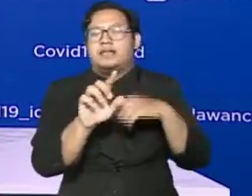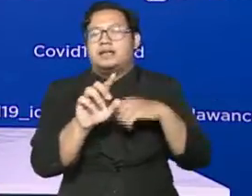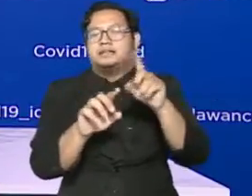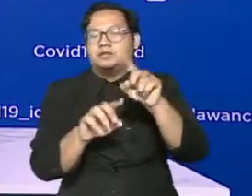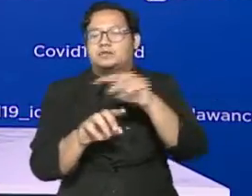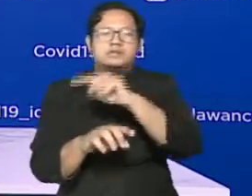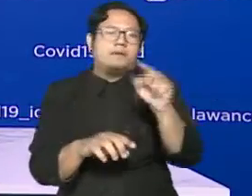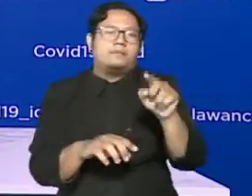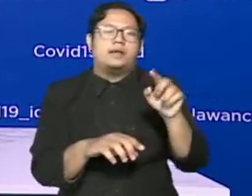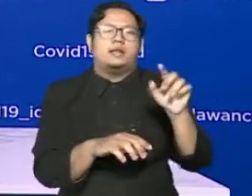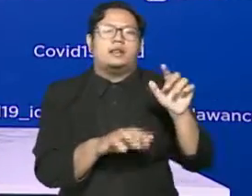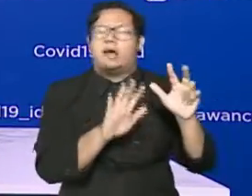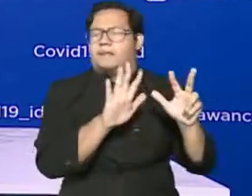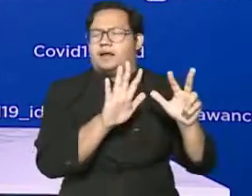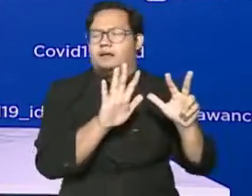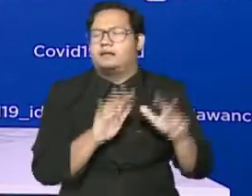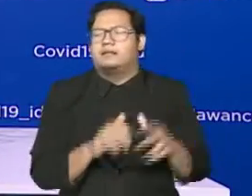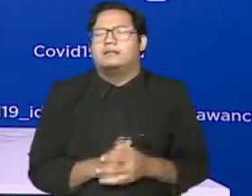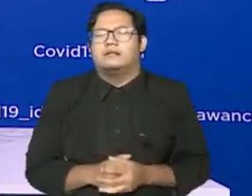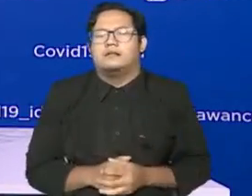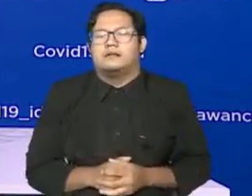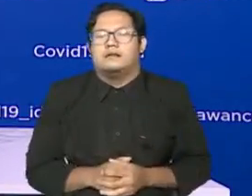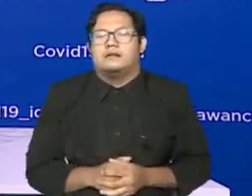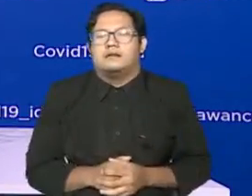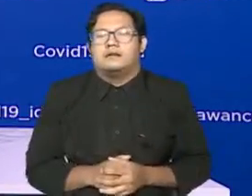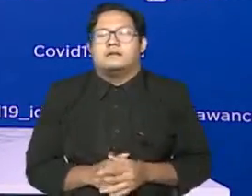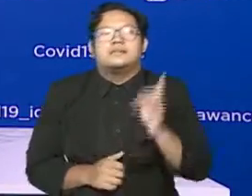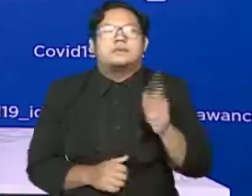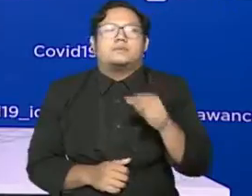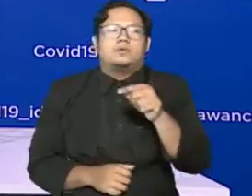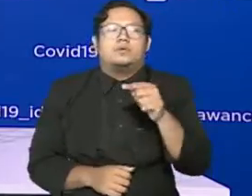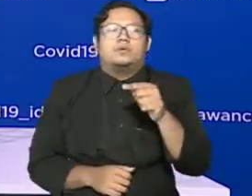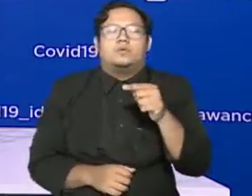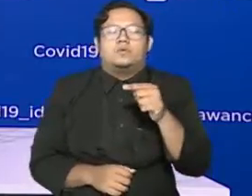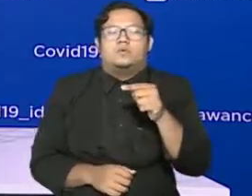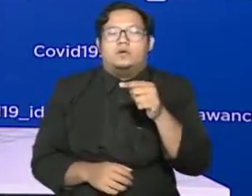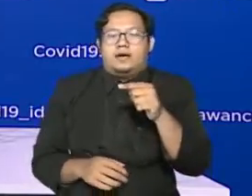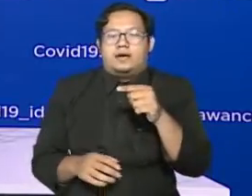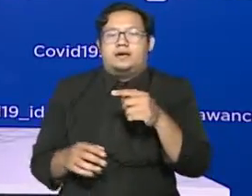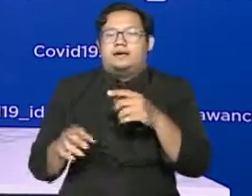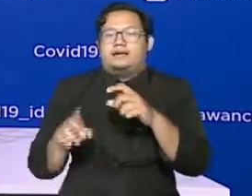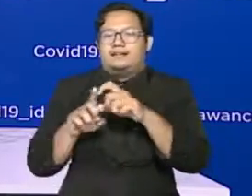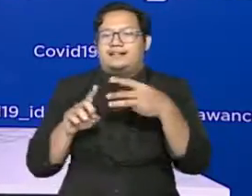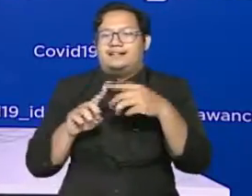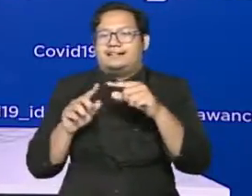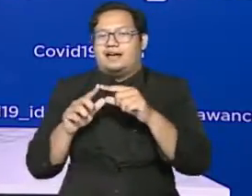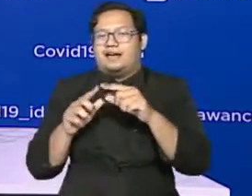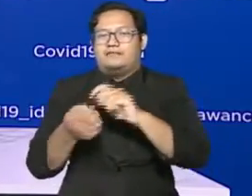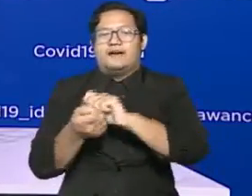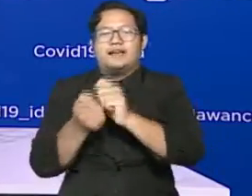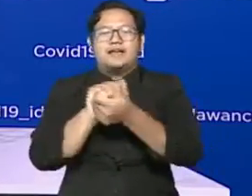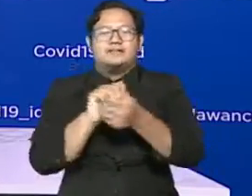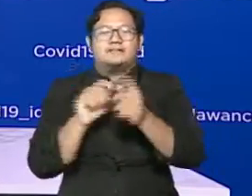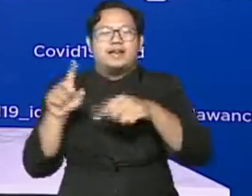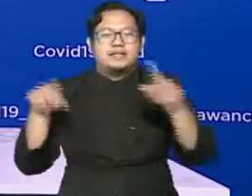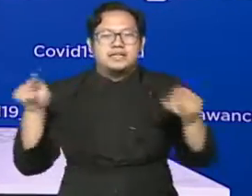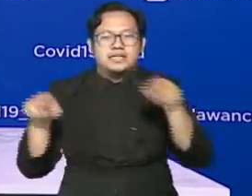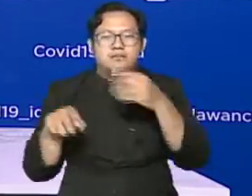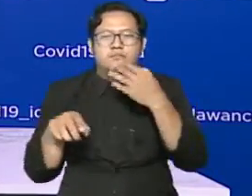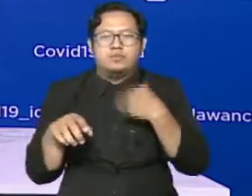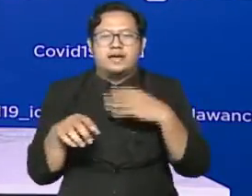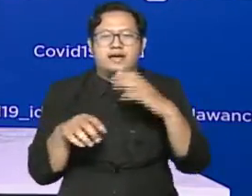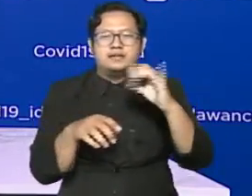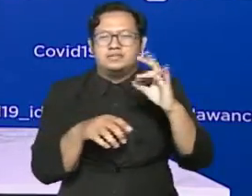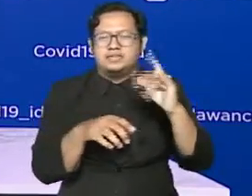Hai Oleh karena itu kita belum bisa mengetahui apakah berbagai jenis varian Delta ini memiliki karakteristik khusus